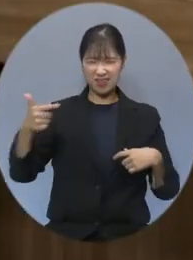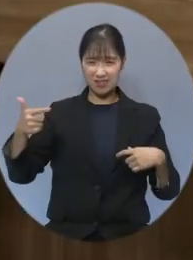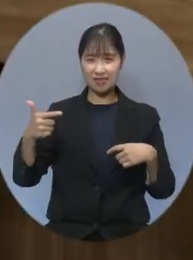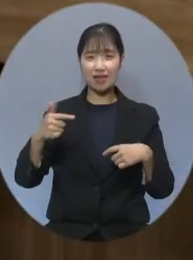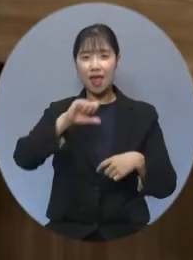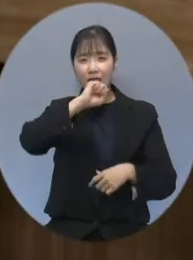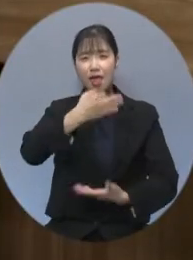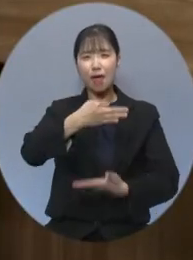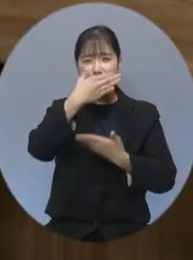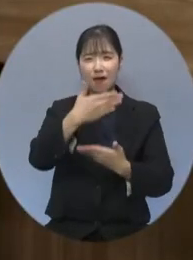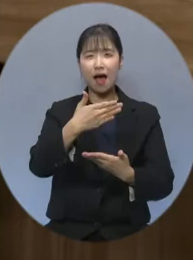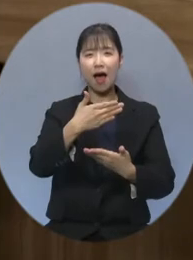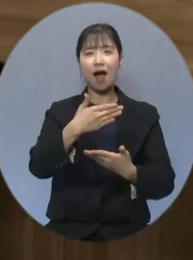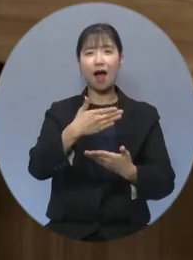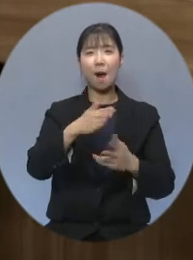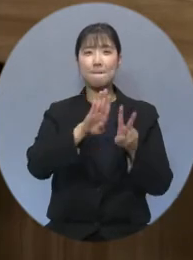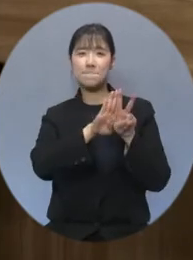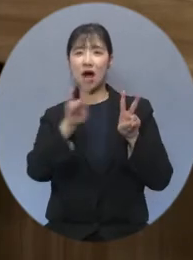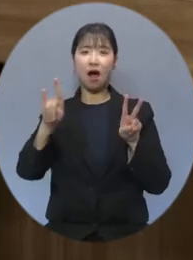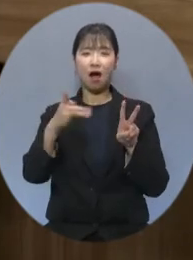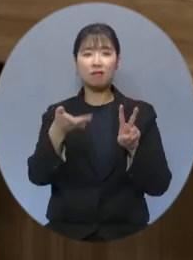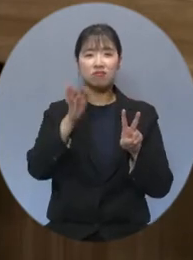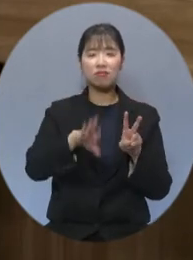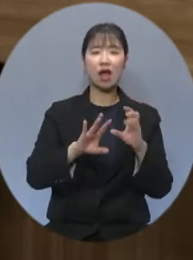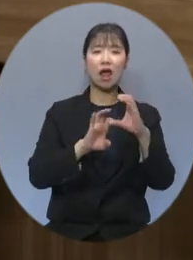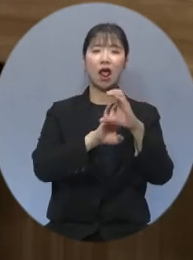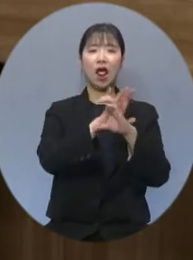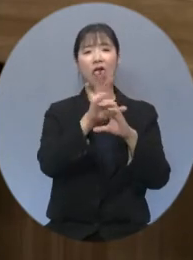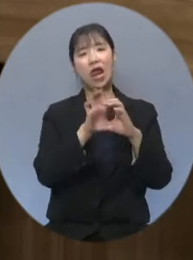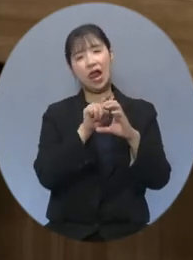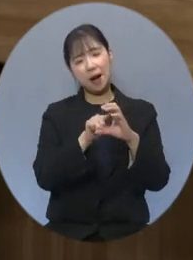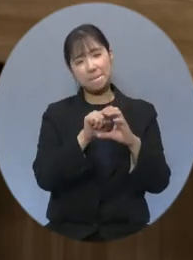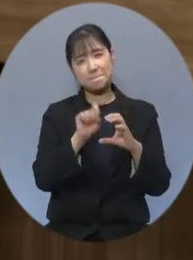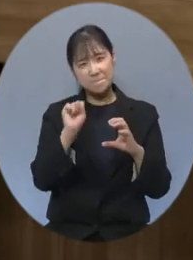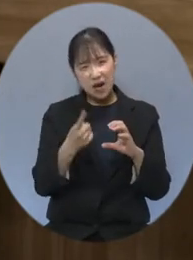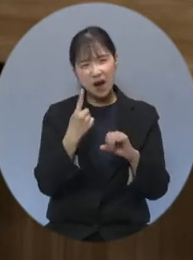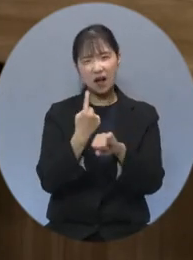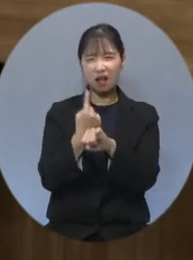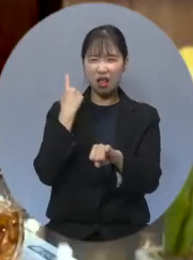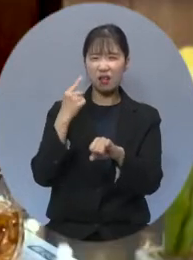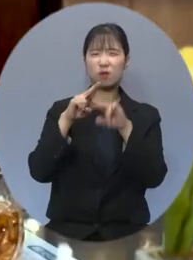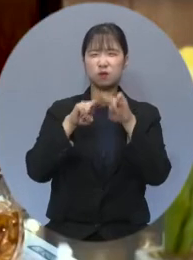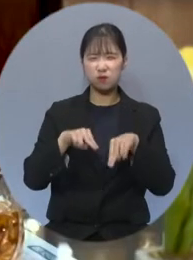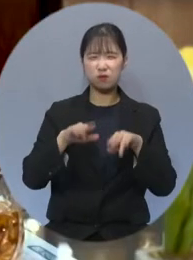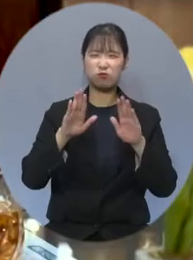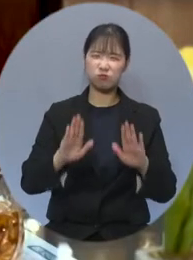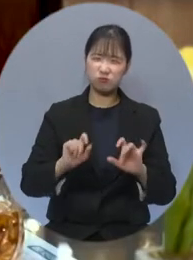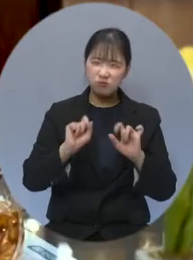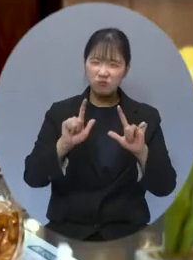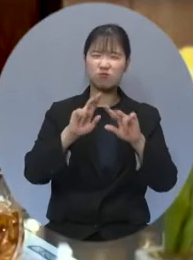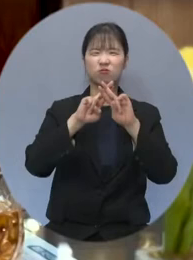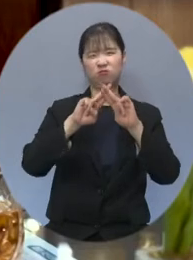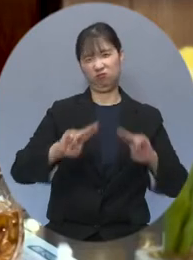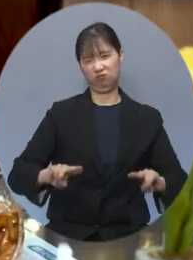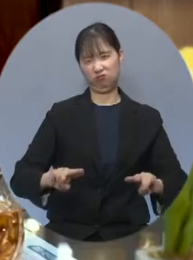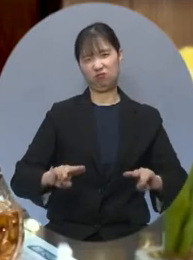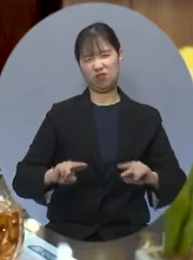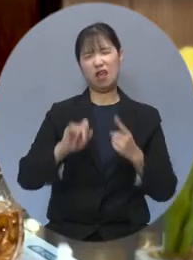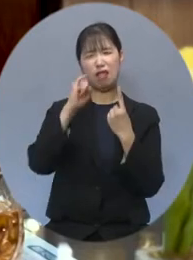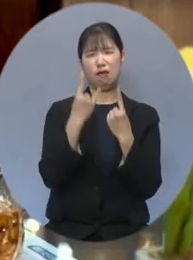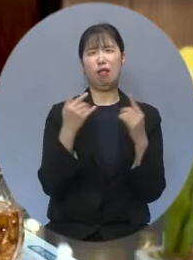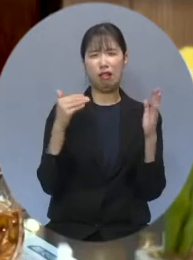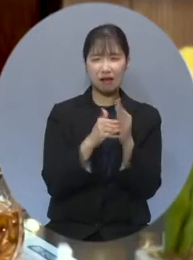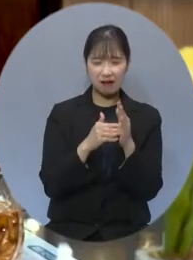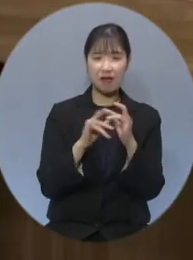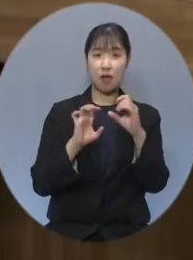배로 늘렸는데 코로나가 와가지고 네네. 작년도 못하고 올해도 못하고 그래서 일을 행사하고 말았는데 코로나 상황이